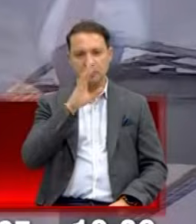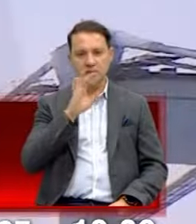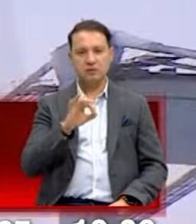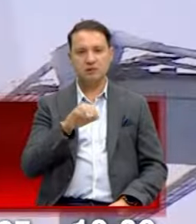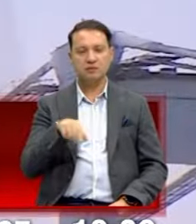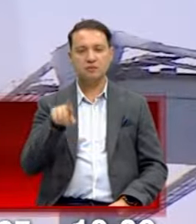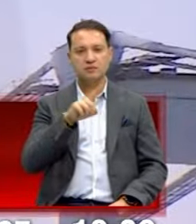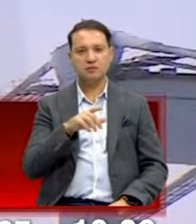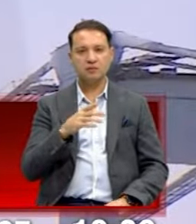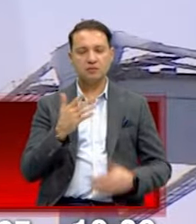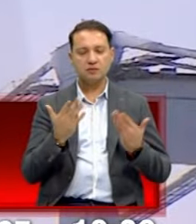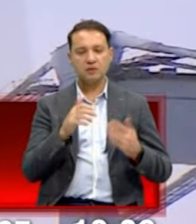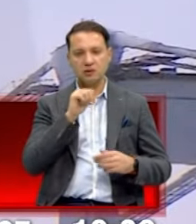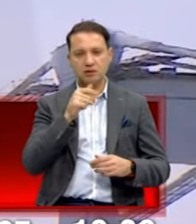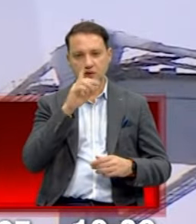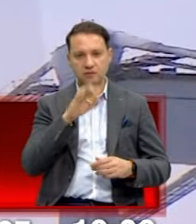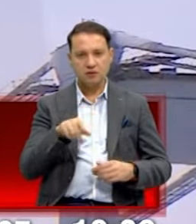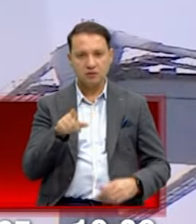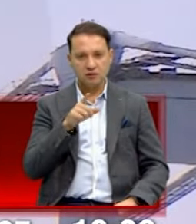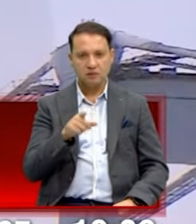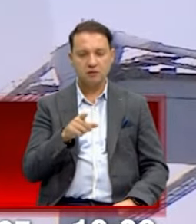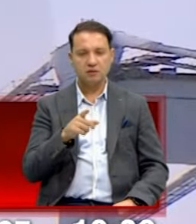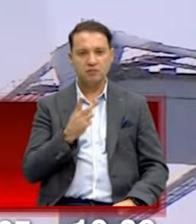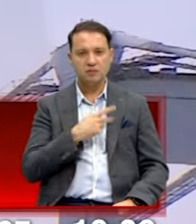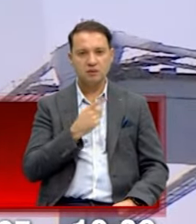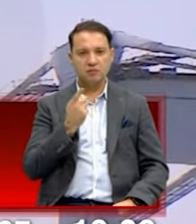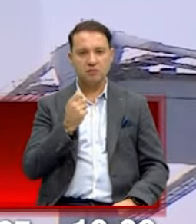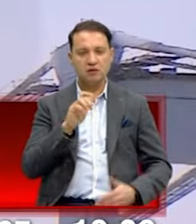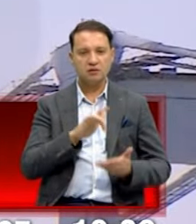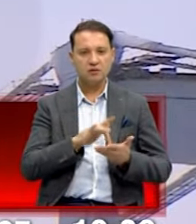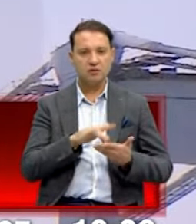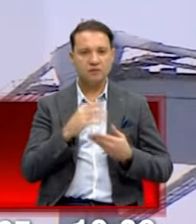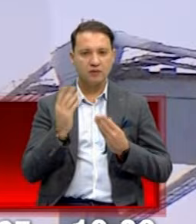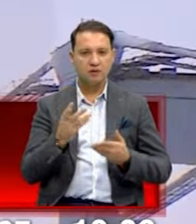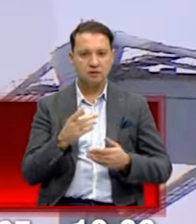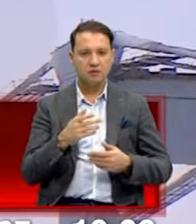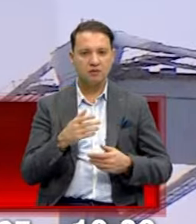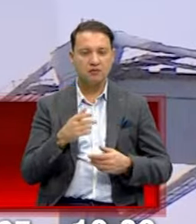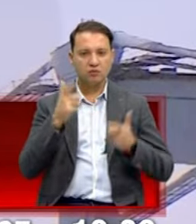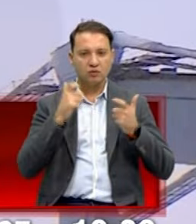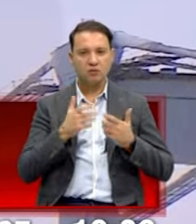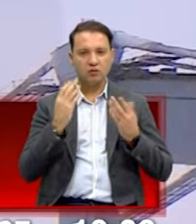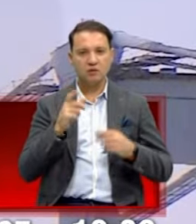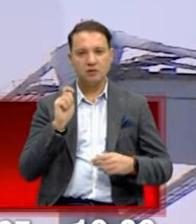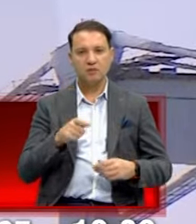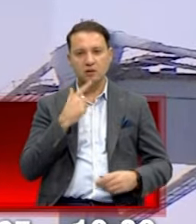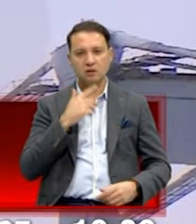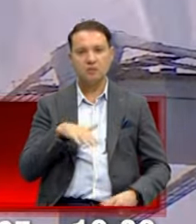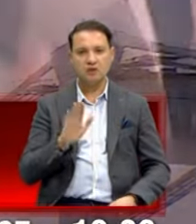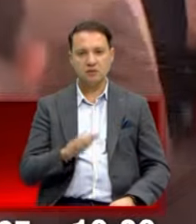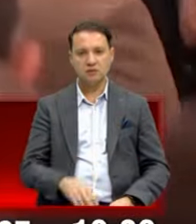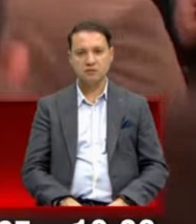kimse ama hiç kimse biz para cezası verdik, üzerimize düşeni yaptık diyemez.